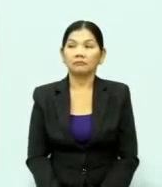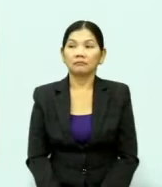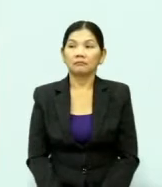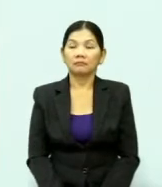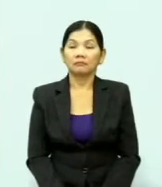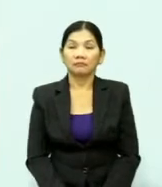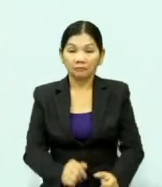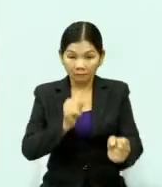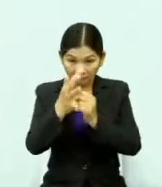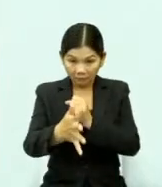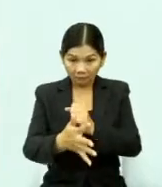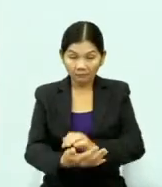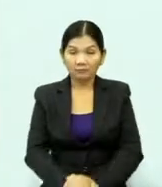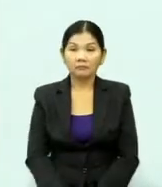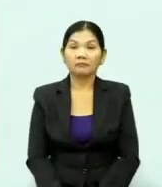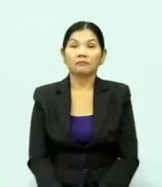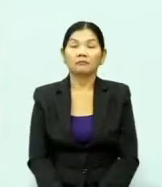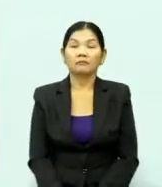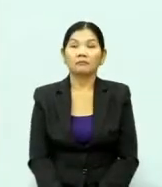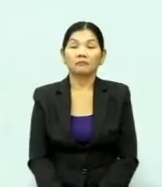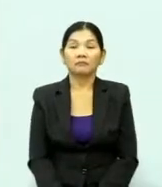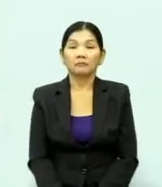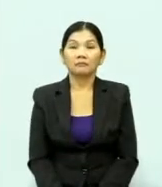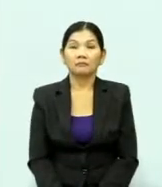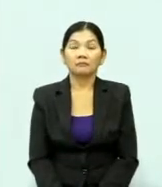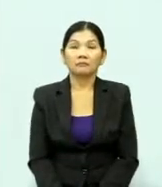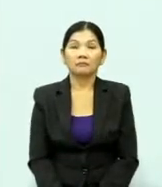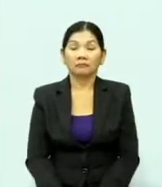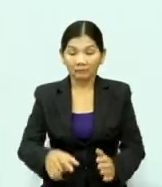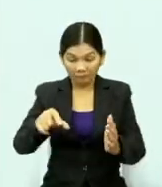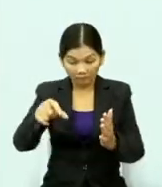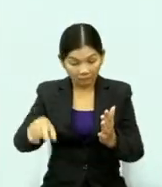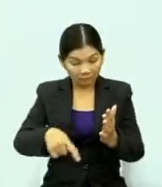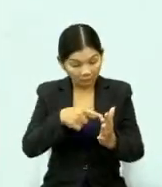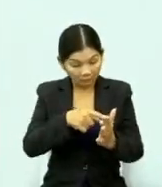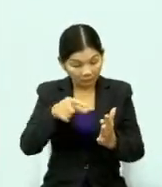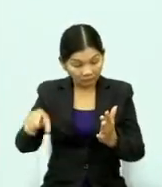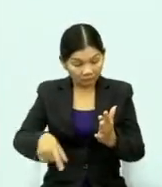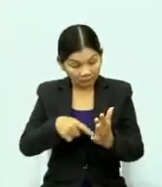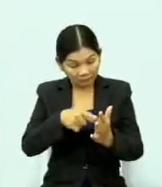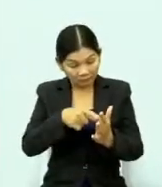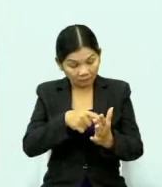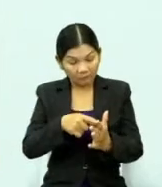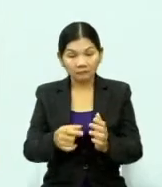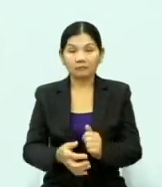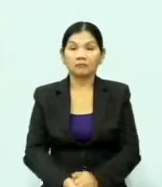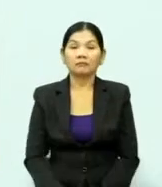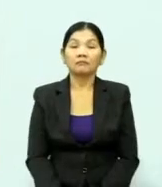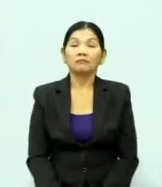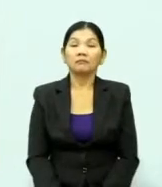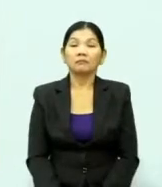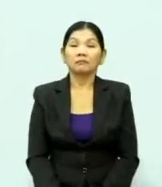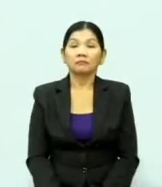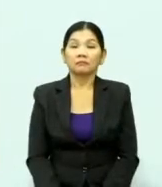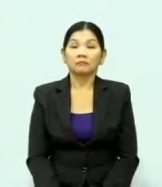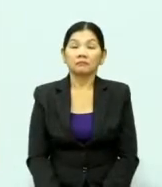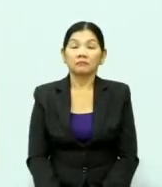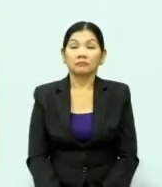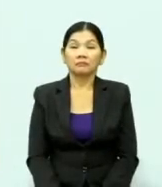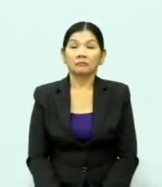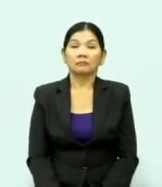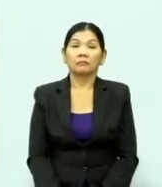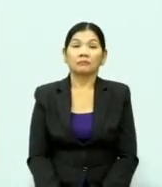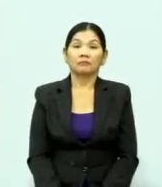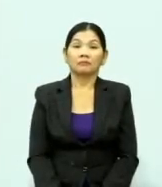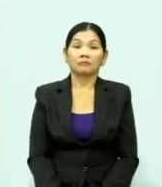chà chập đám kệ kệ chà chung môi nạc rú kệ kệ